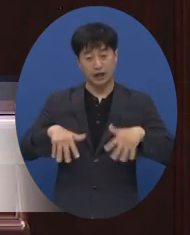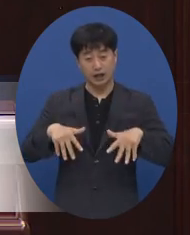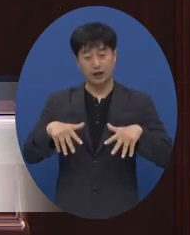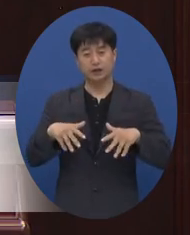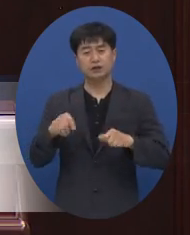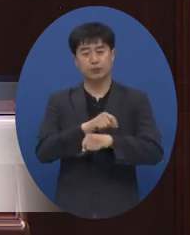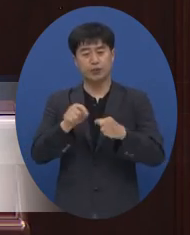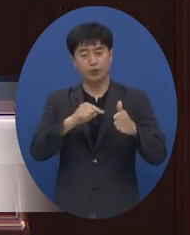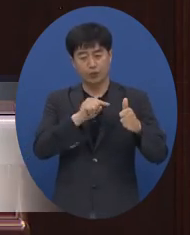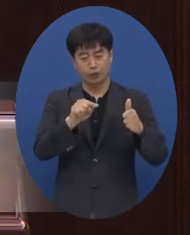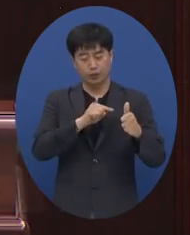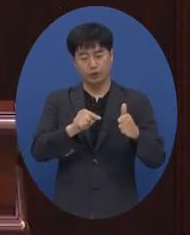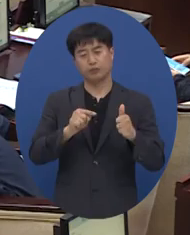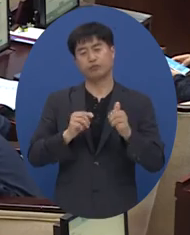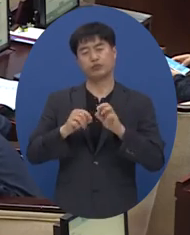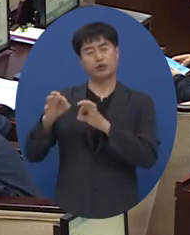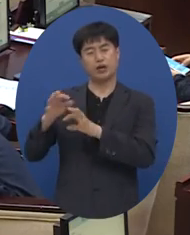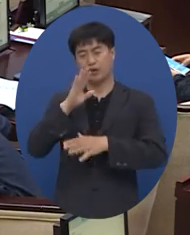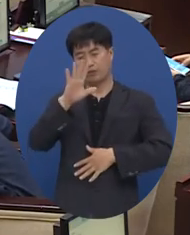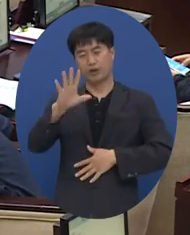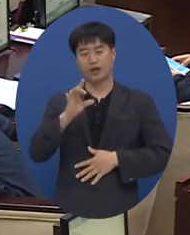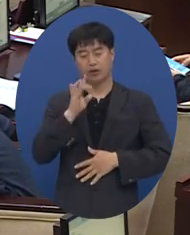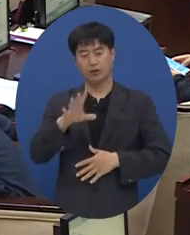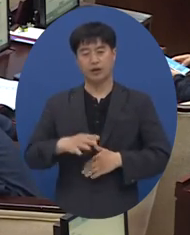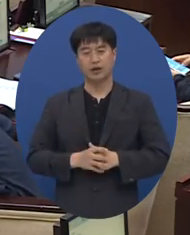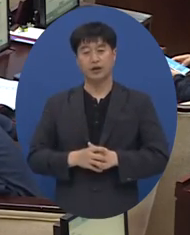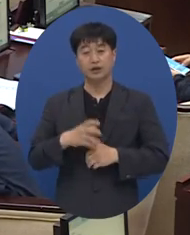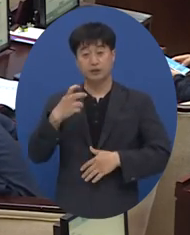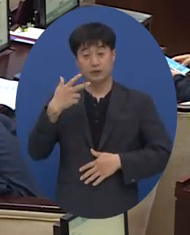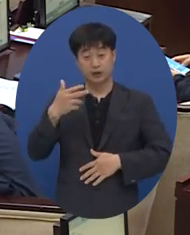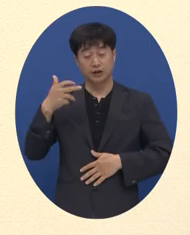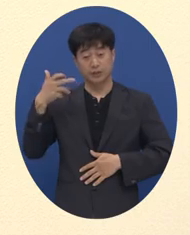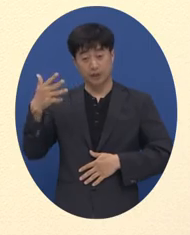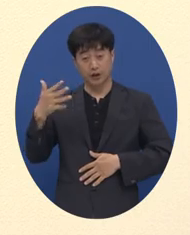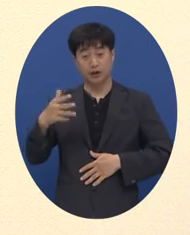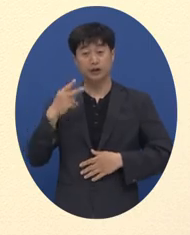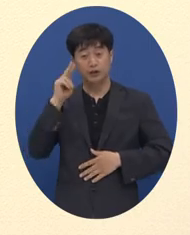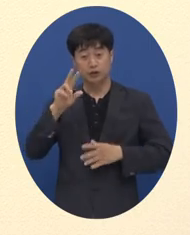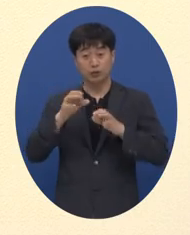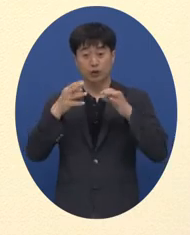더 이상 미룰 수 없습니다. 경기도의회는 27일과 28일